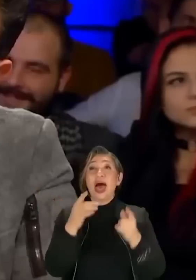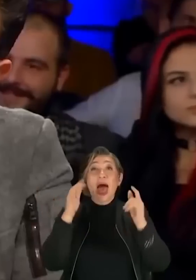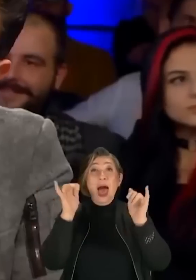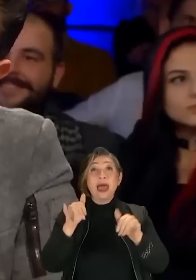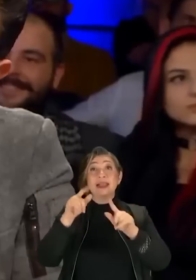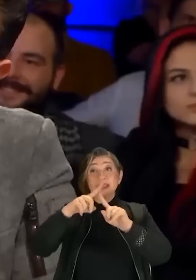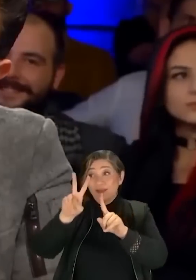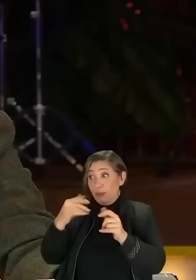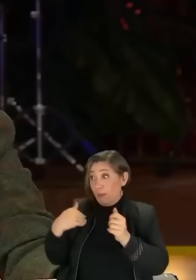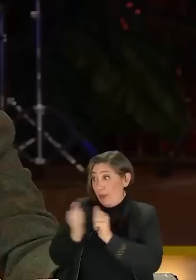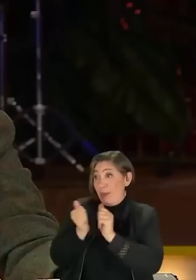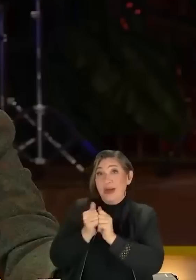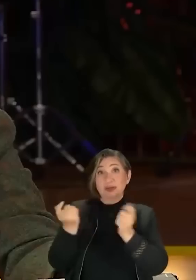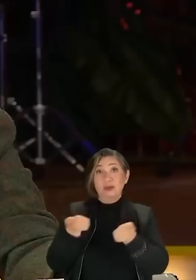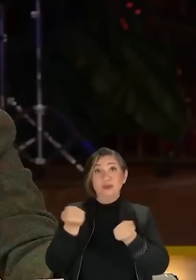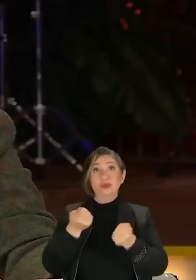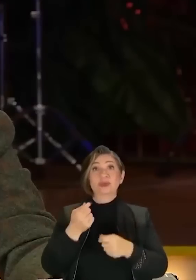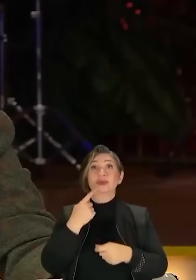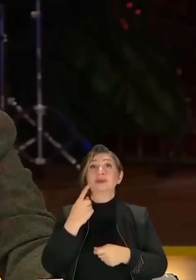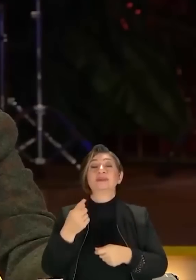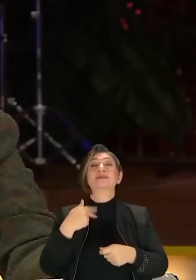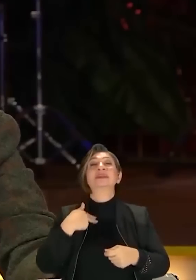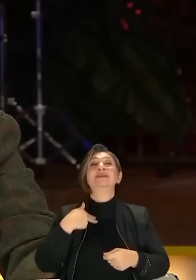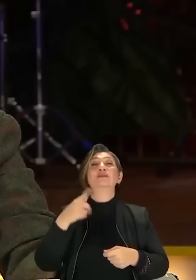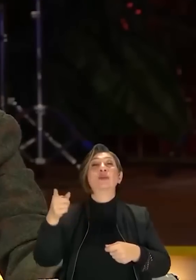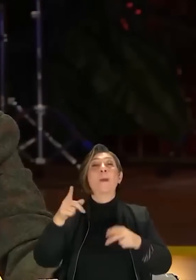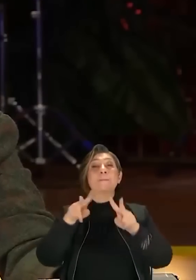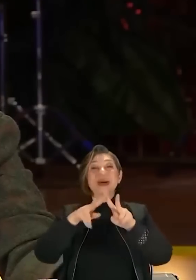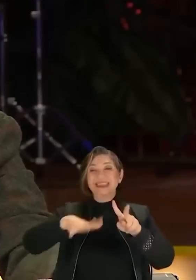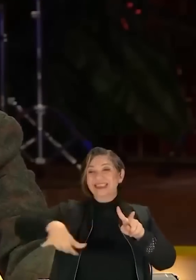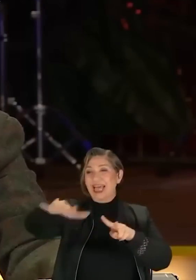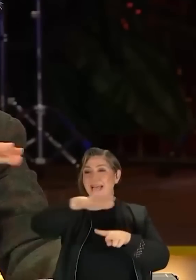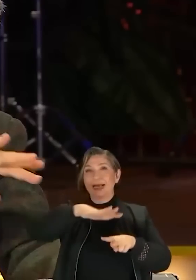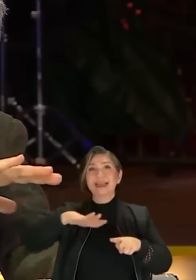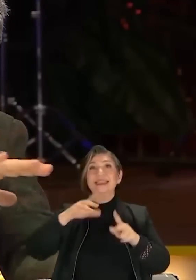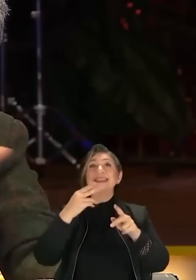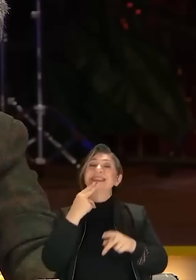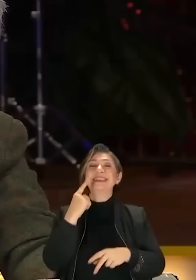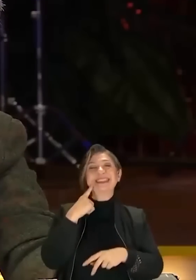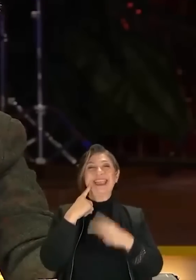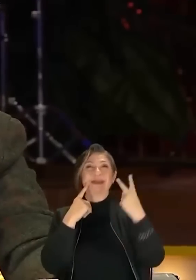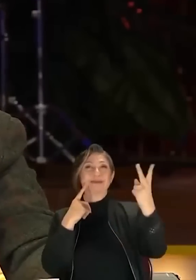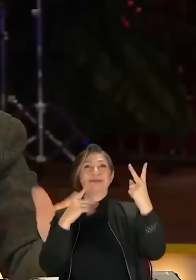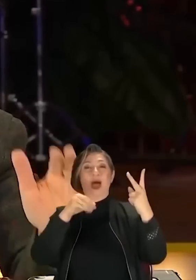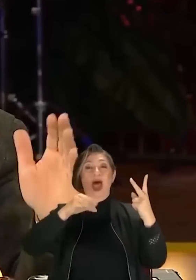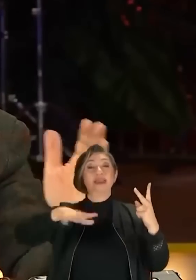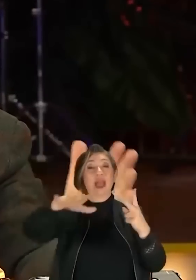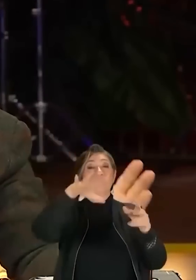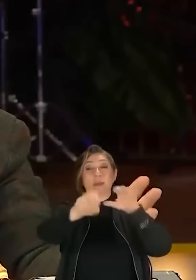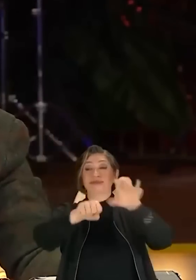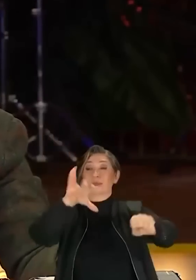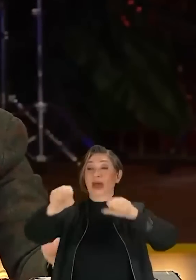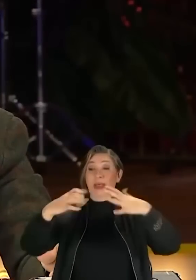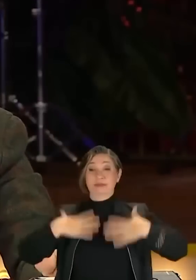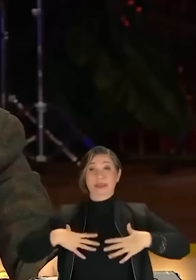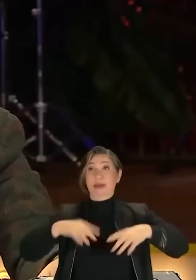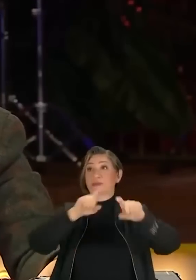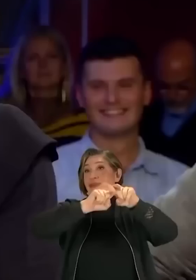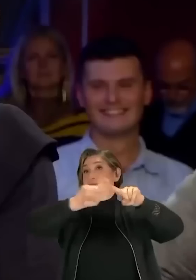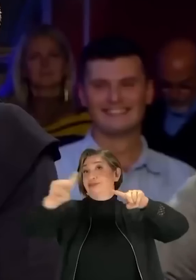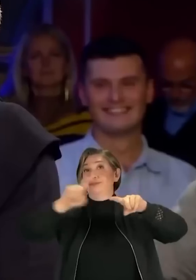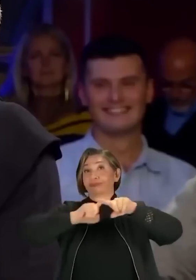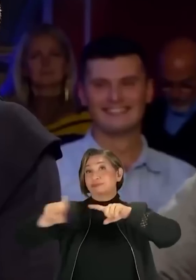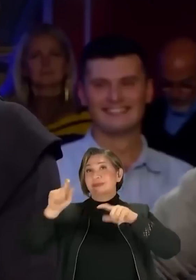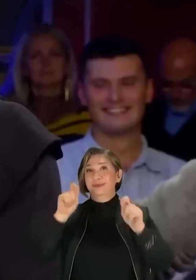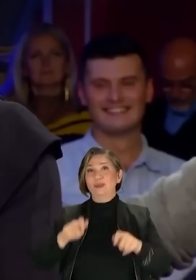aynı televizyonda çalışıyorduk o sırada. Diyordum ki işte bizim bu Maslak civarı filan Seda Hanım hep arazileri kapattı, kulis yapacak falan filan diye